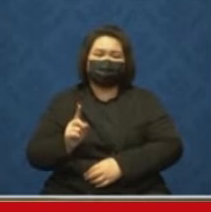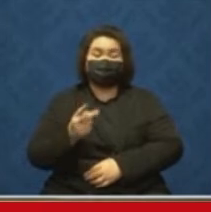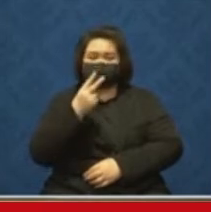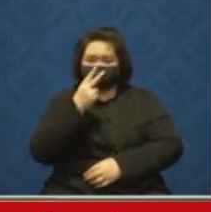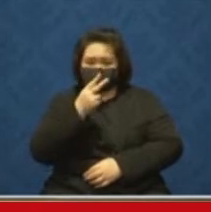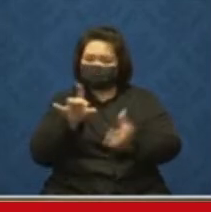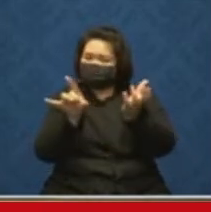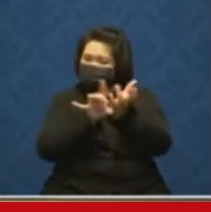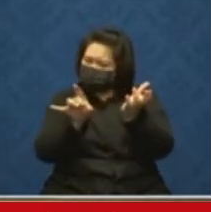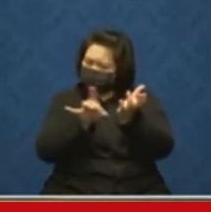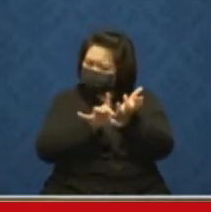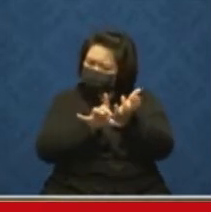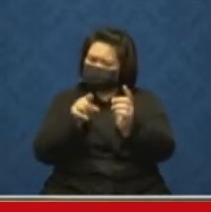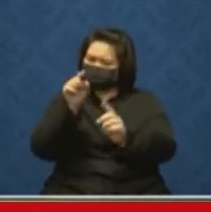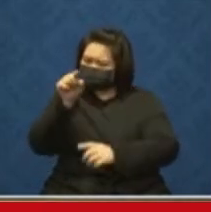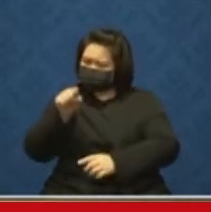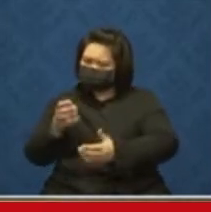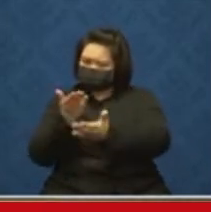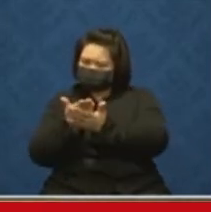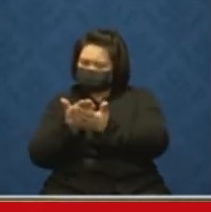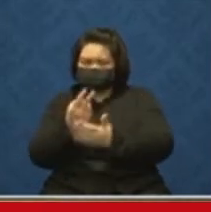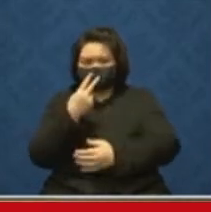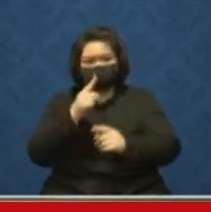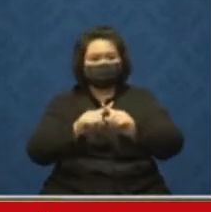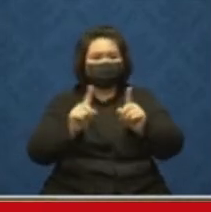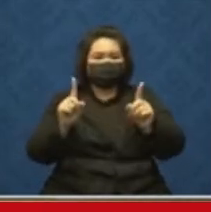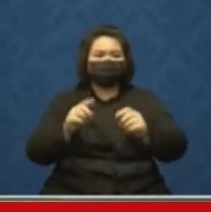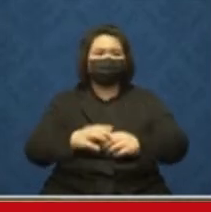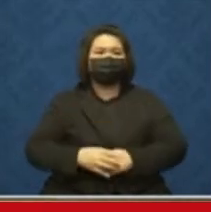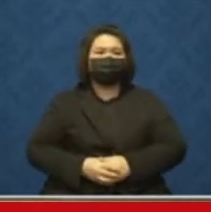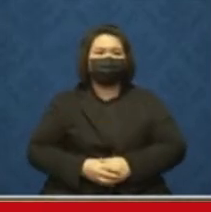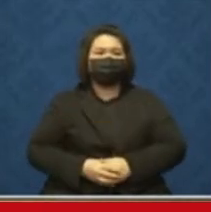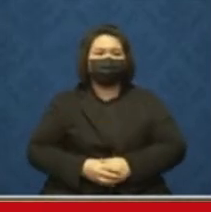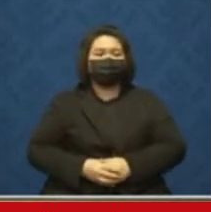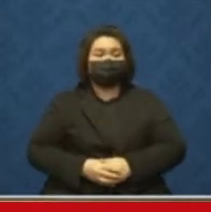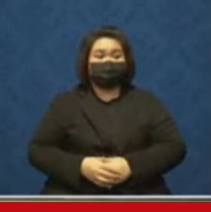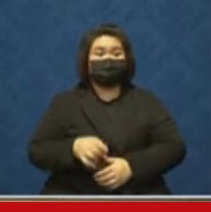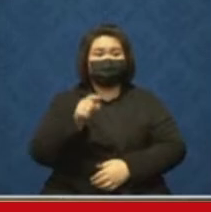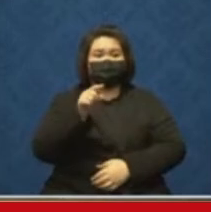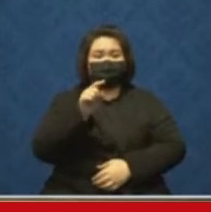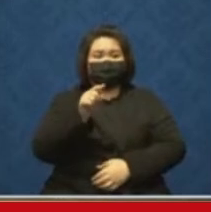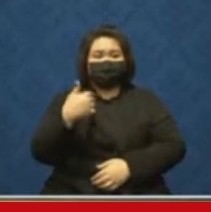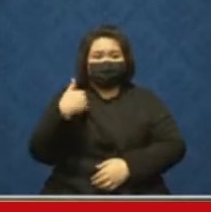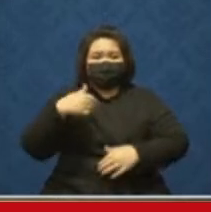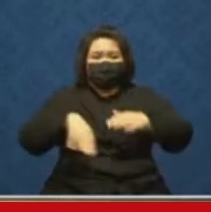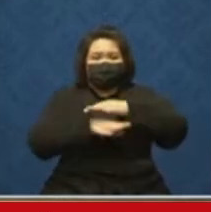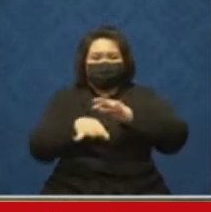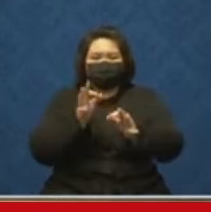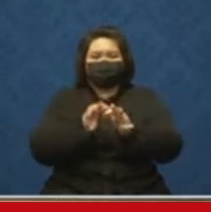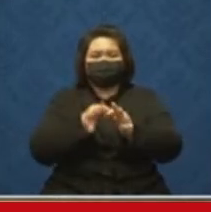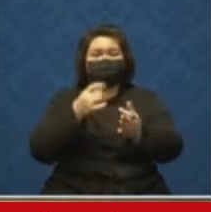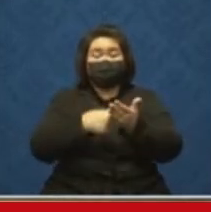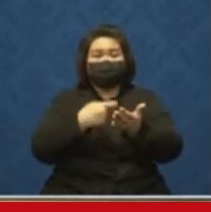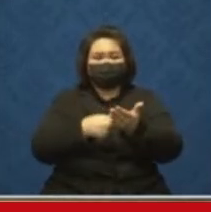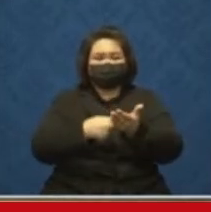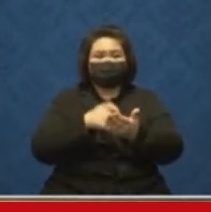ก็คใช้ประสิทธภาพตอราคามัแปลกครัมนแลกจิง ต่อไปเลยครับอัี้คือเอกสาร Bank Campก